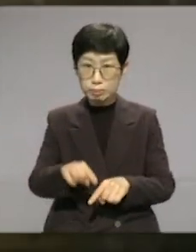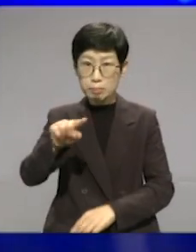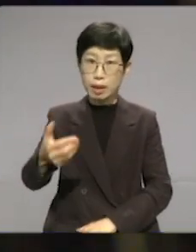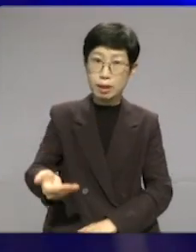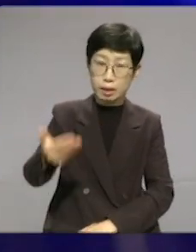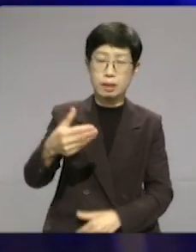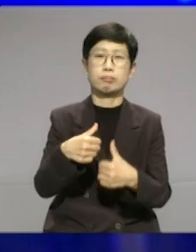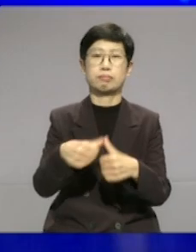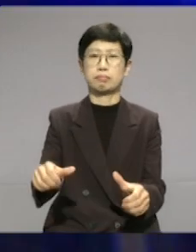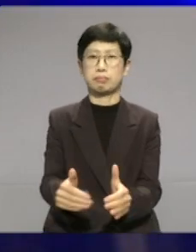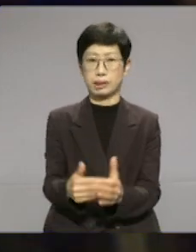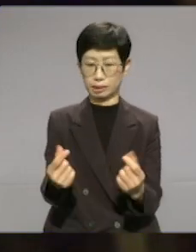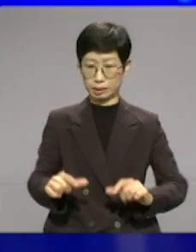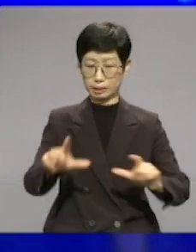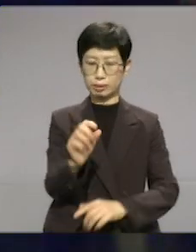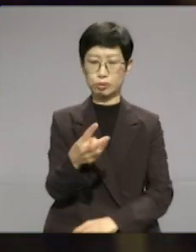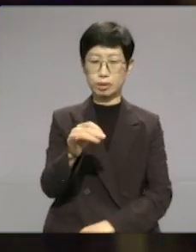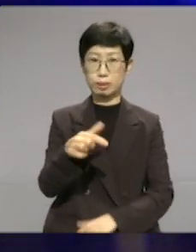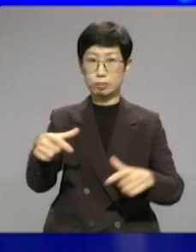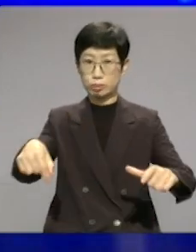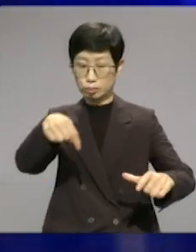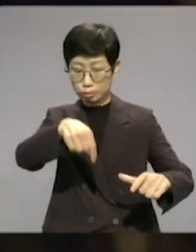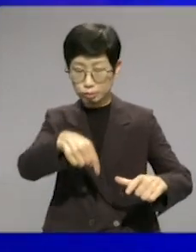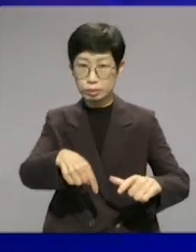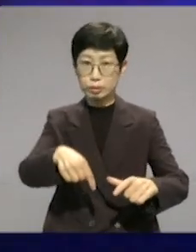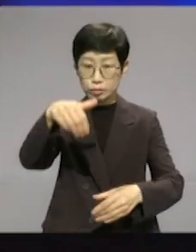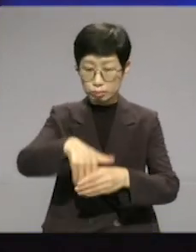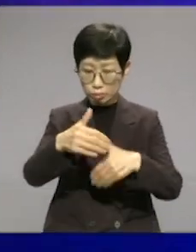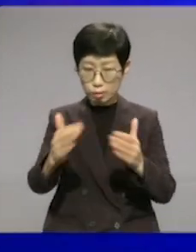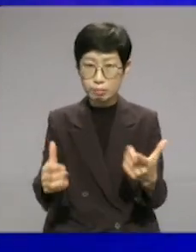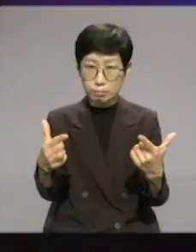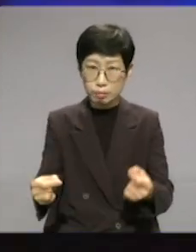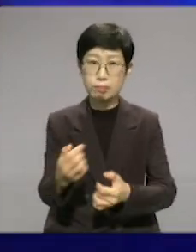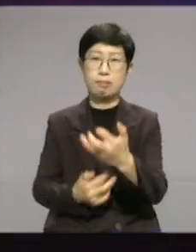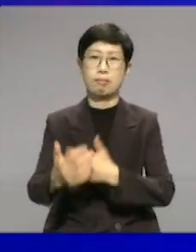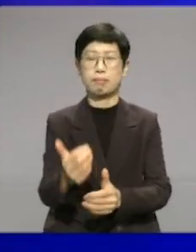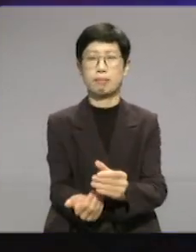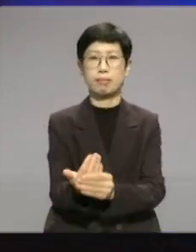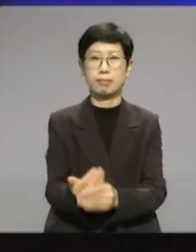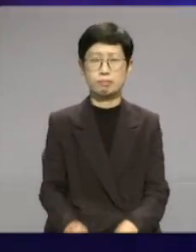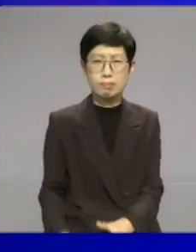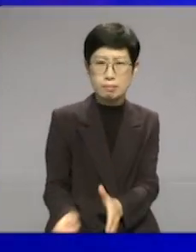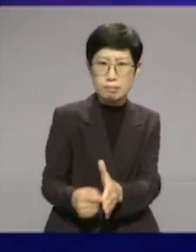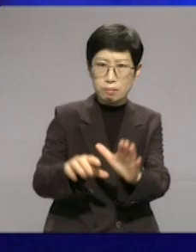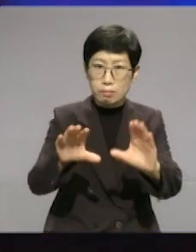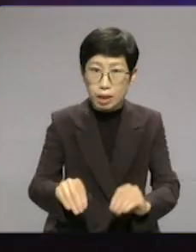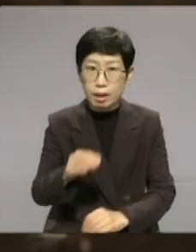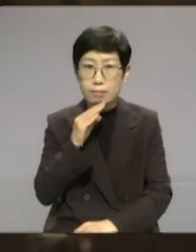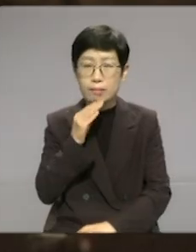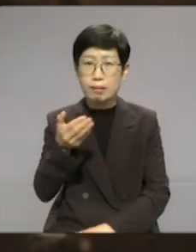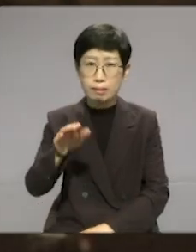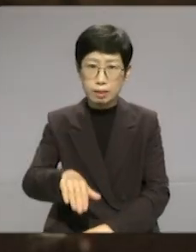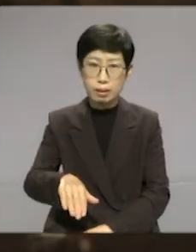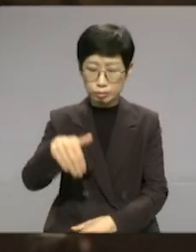훼손됐습니다 같은 날 오리건주 포틀랜드에 있는 투표함에서 화제가 발생했습니다 급히 불을으나